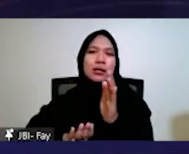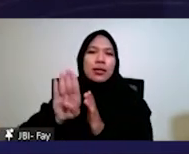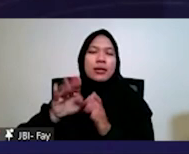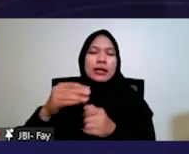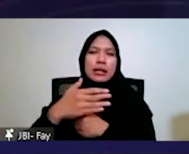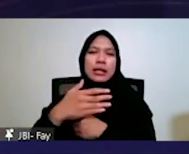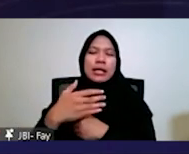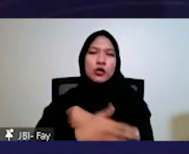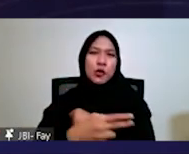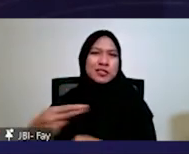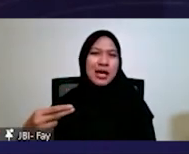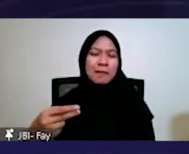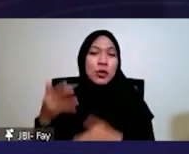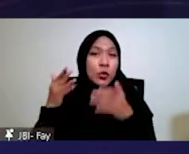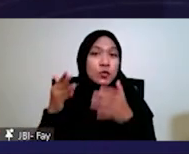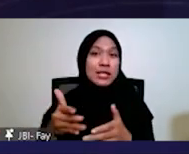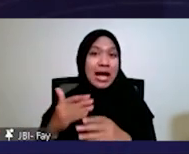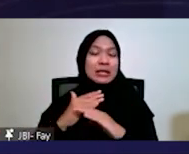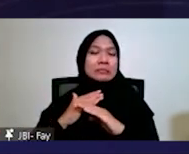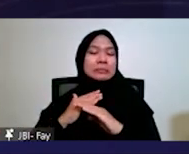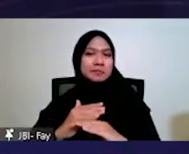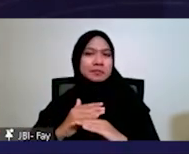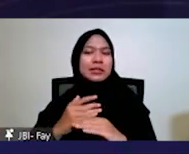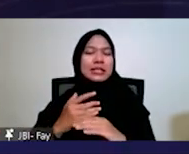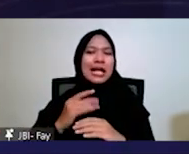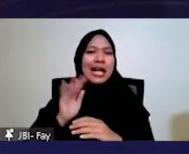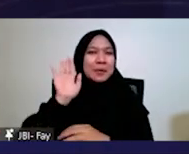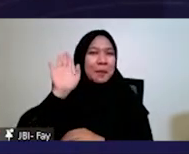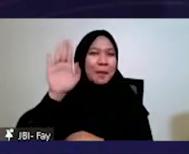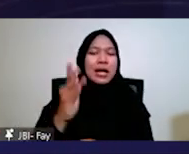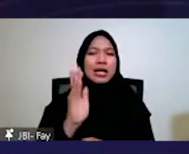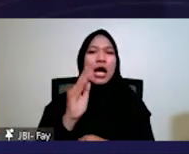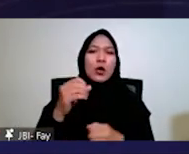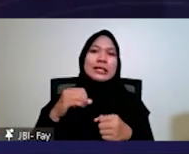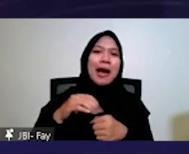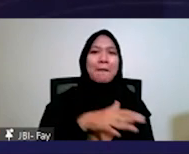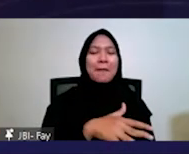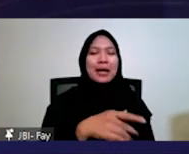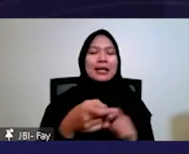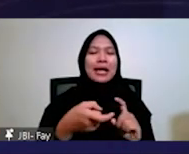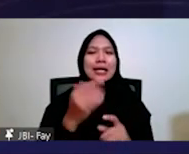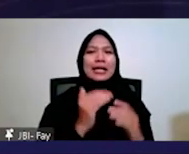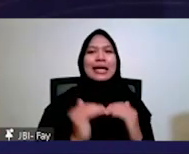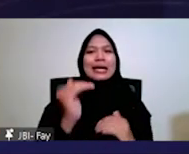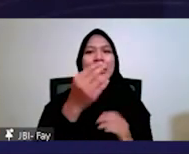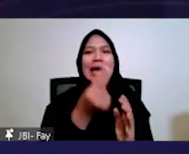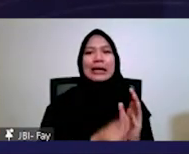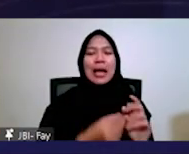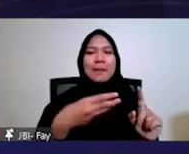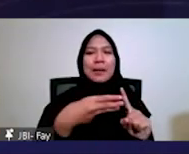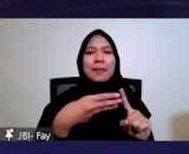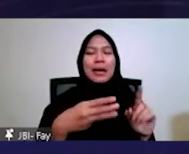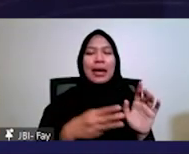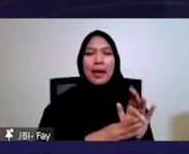negeri khususnya juga antisipasi ke depan kalau dampak rembetan dari kenaikan harga BBM yang